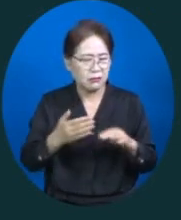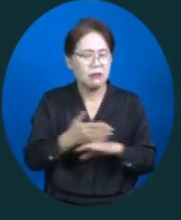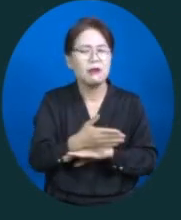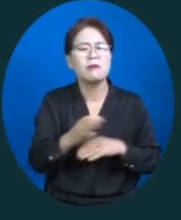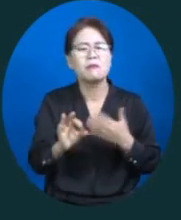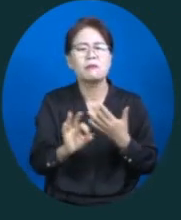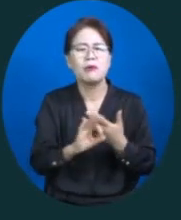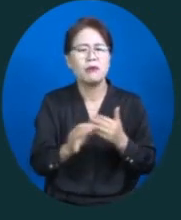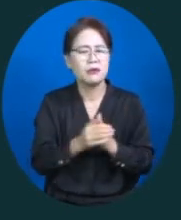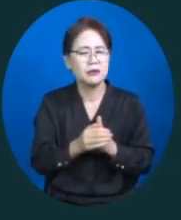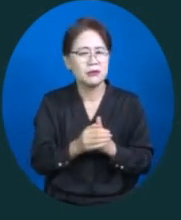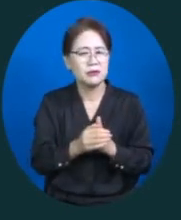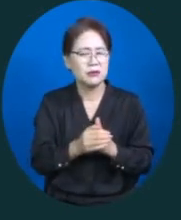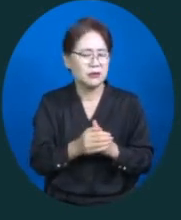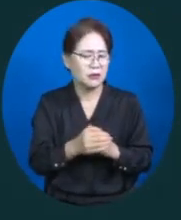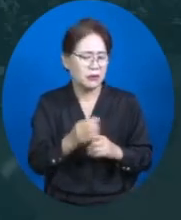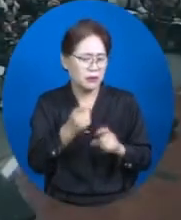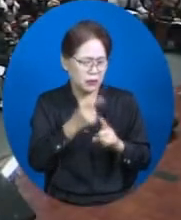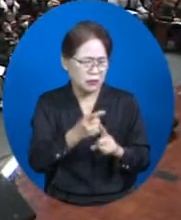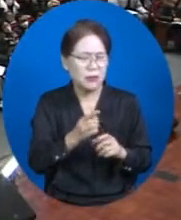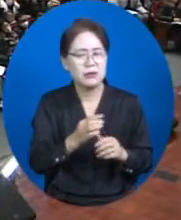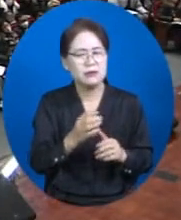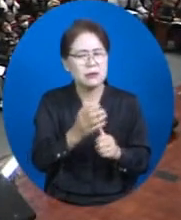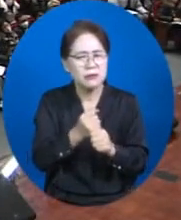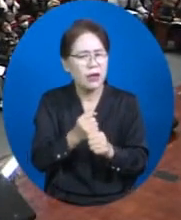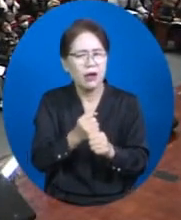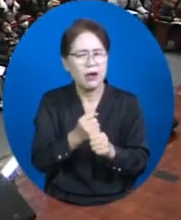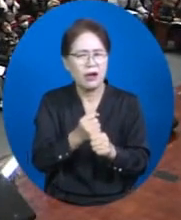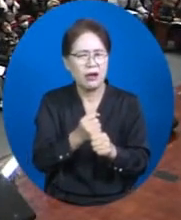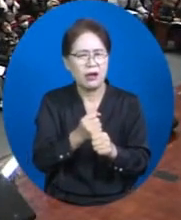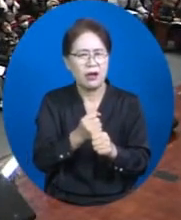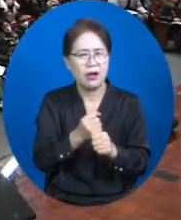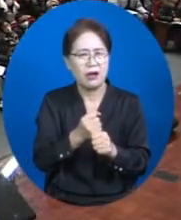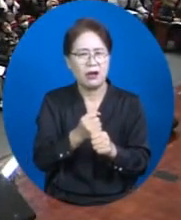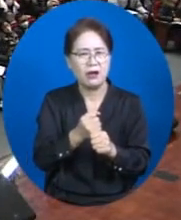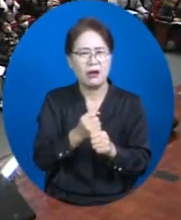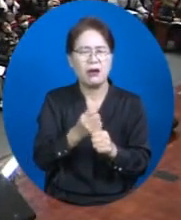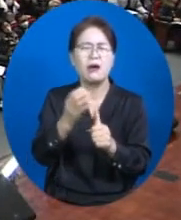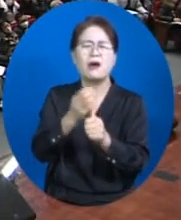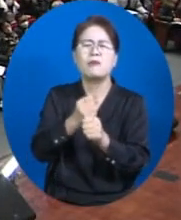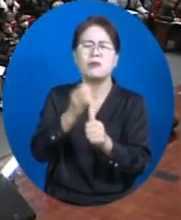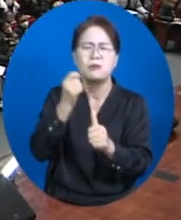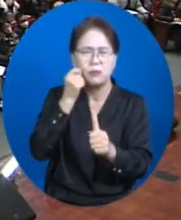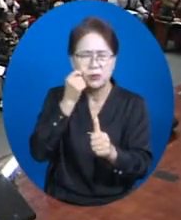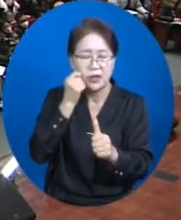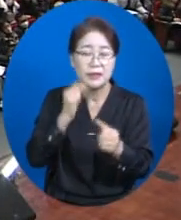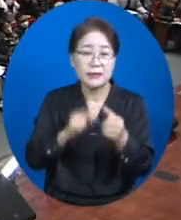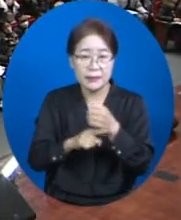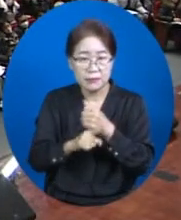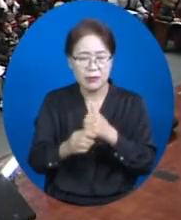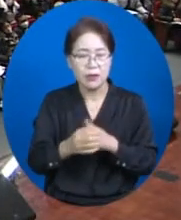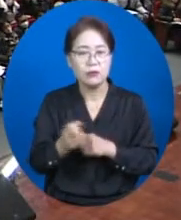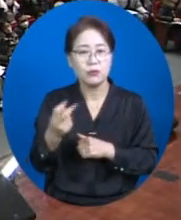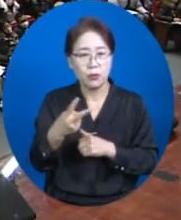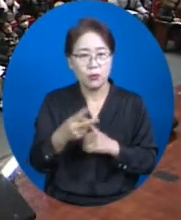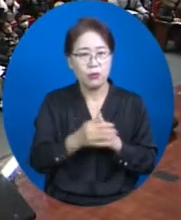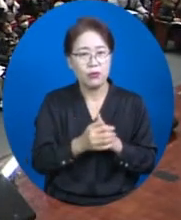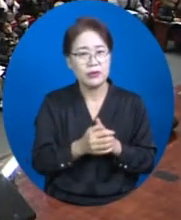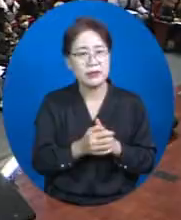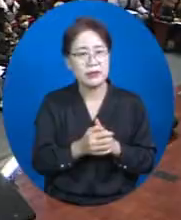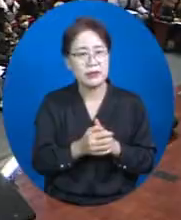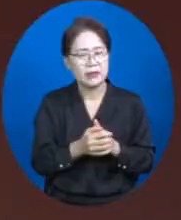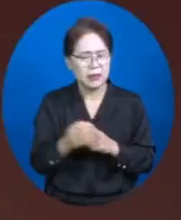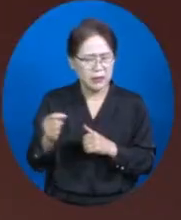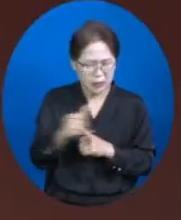내가 그 기회를 잡으려고 해도 완전 대머리기 때문에 잡을 수가 없다는 거예요 그리고 이것은